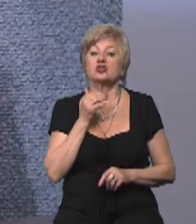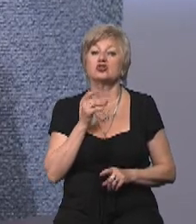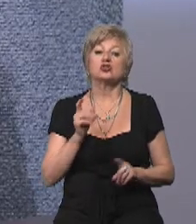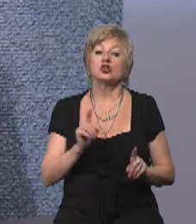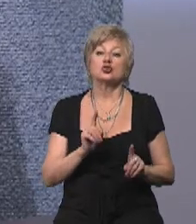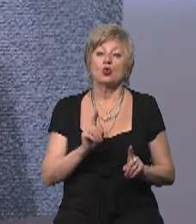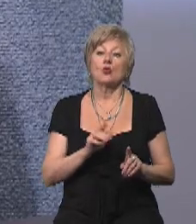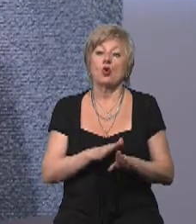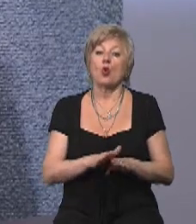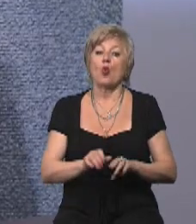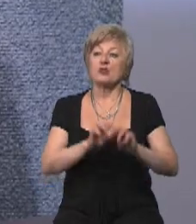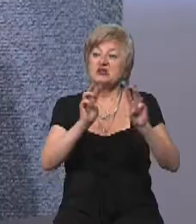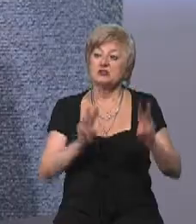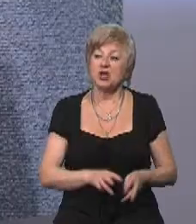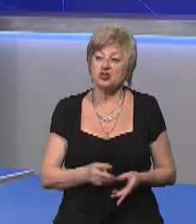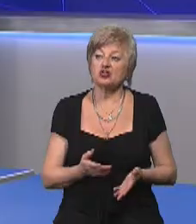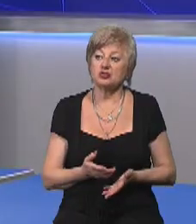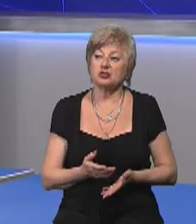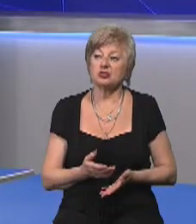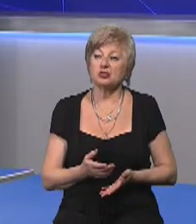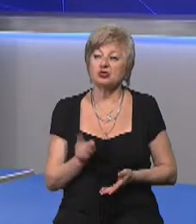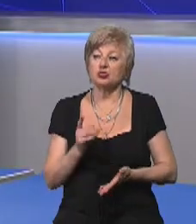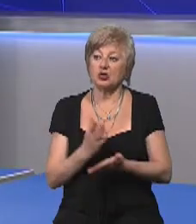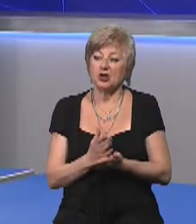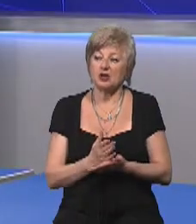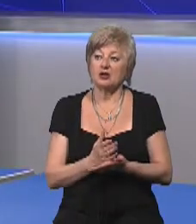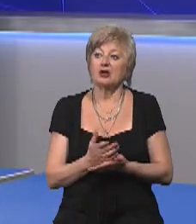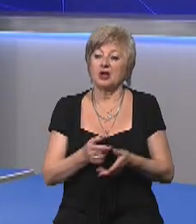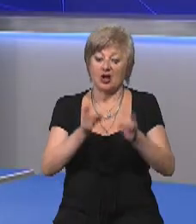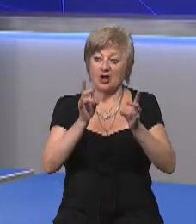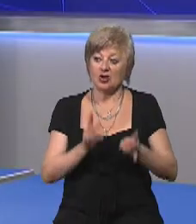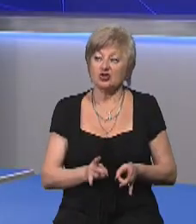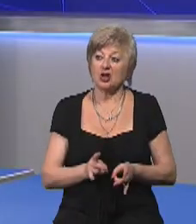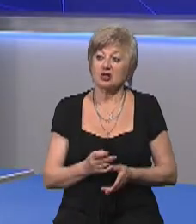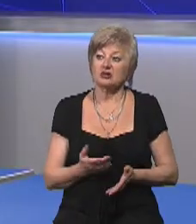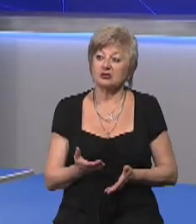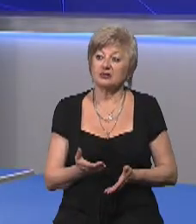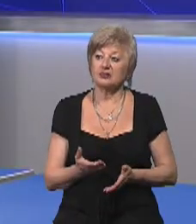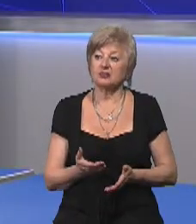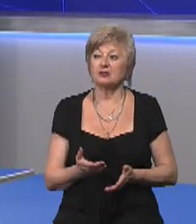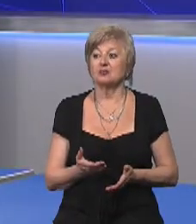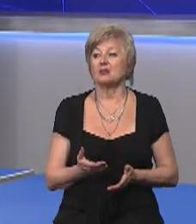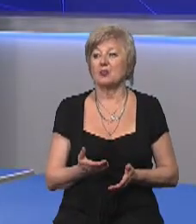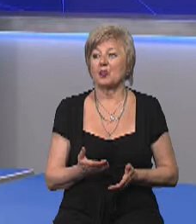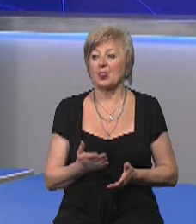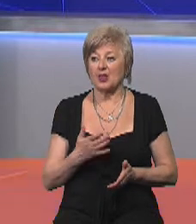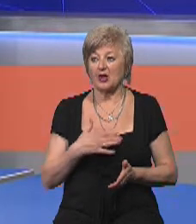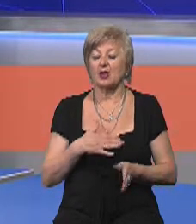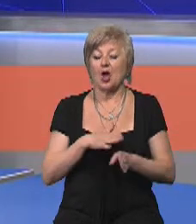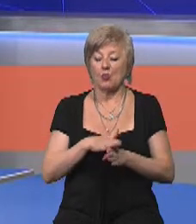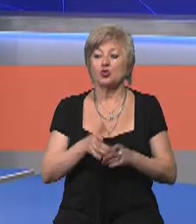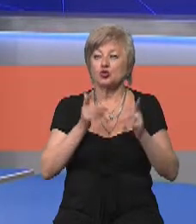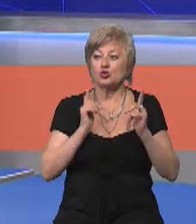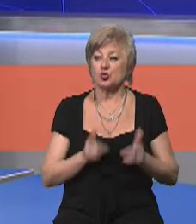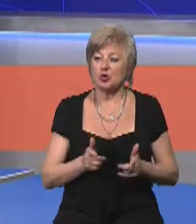ви гадаєте? Ой, ви знаєте, не всі жертви ж пойдуть. Туда. Понимаете, я полностью с вами